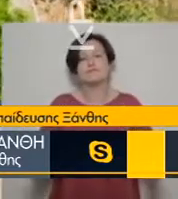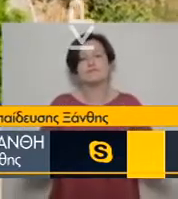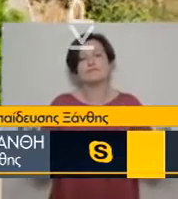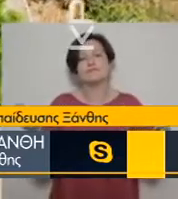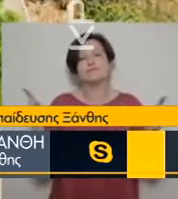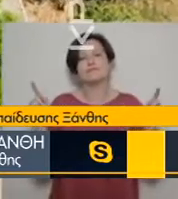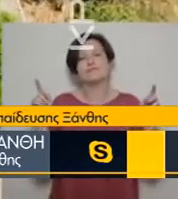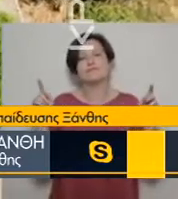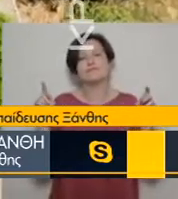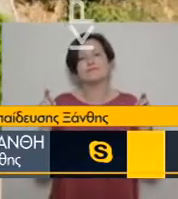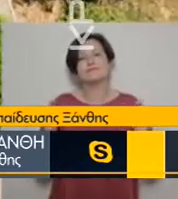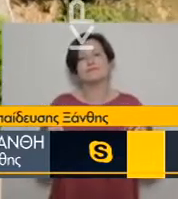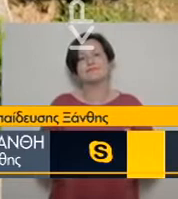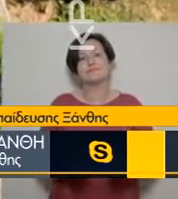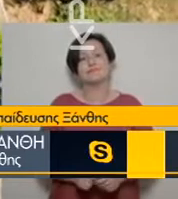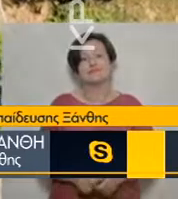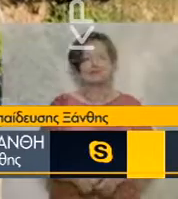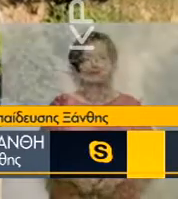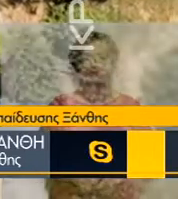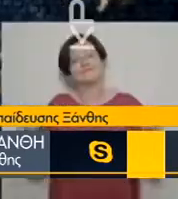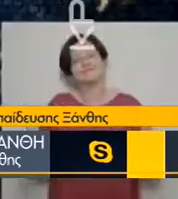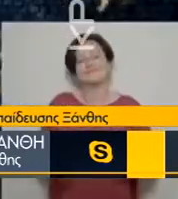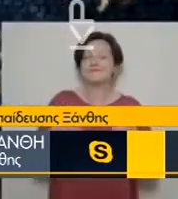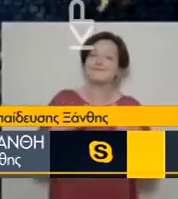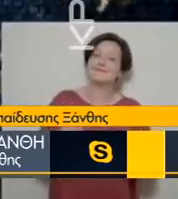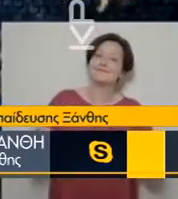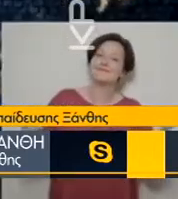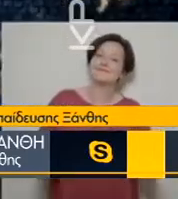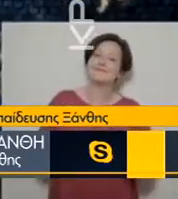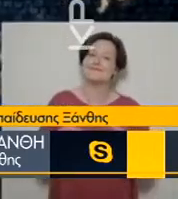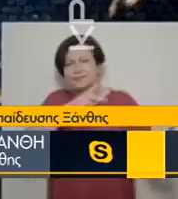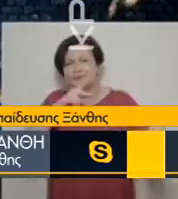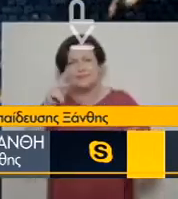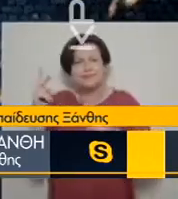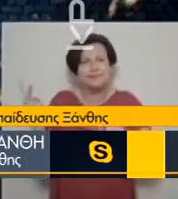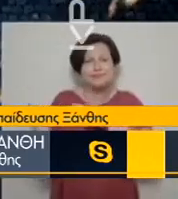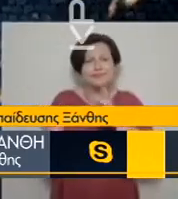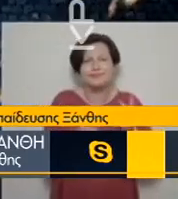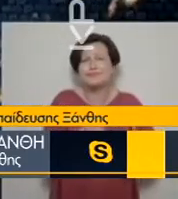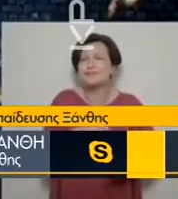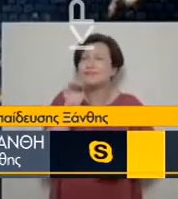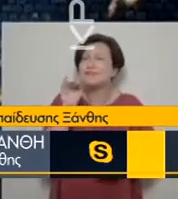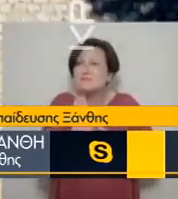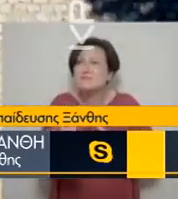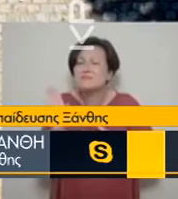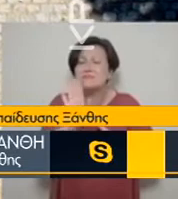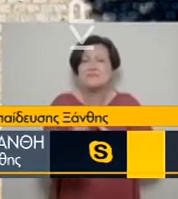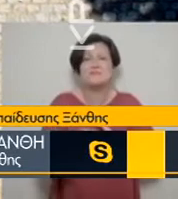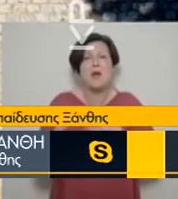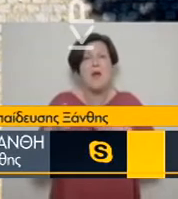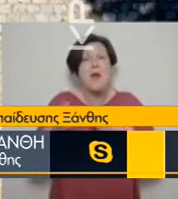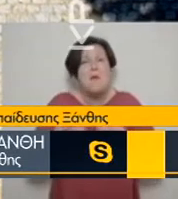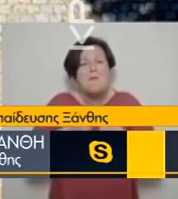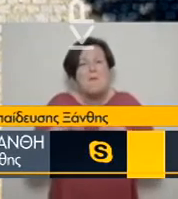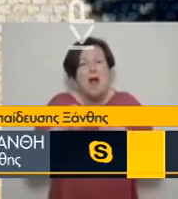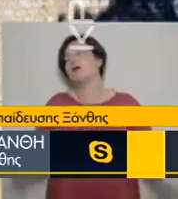Μετά είχαμε το τραγούδι. Για το τραγούδι που ακούγεται, που ακολουθεί αυτό το βίντεο, είπαμε ότι γράφτηκε στο μουσικό οίκο Μουσαδέ, το